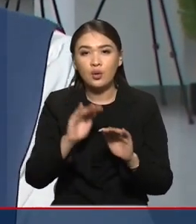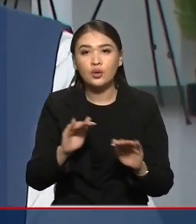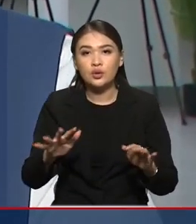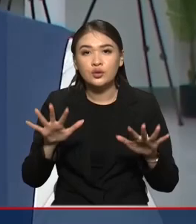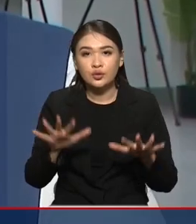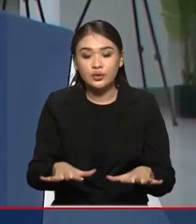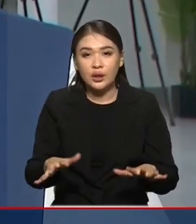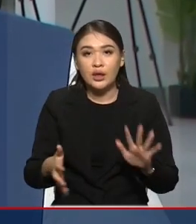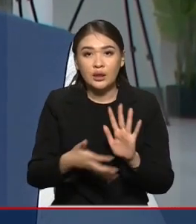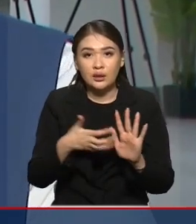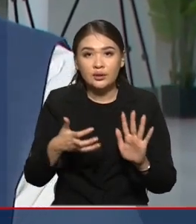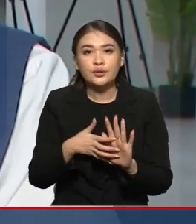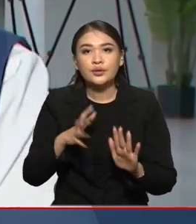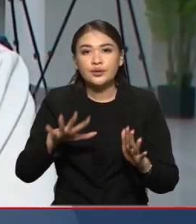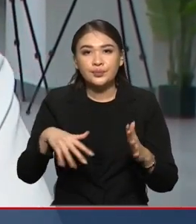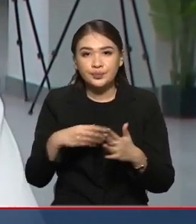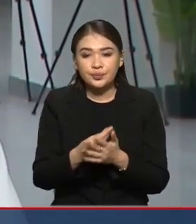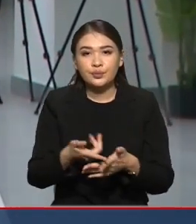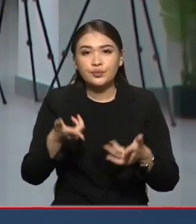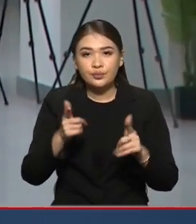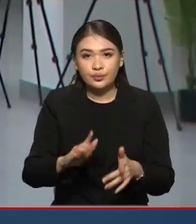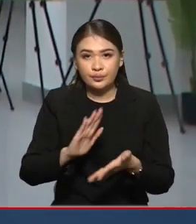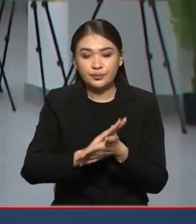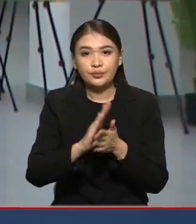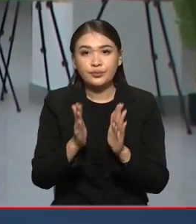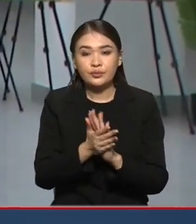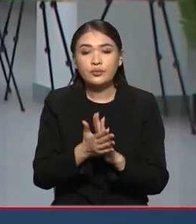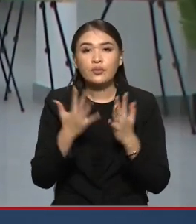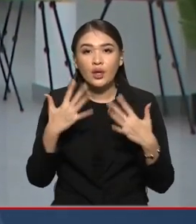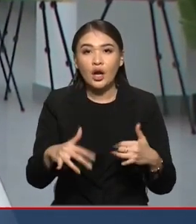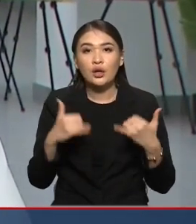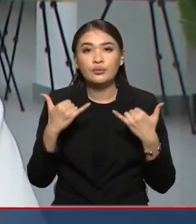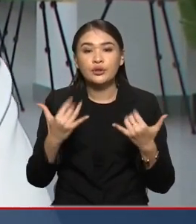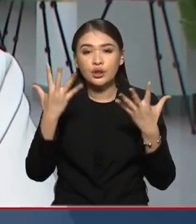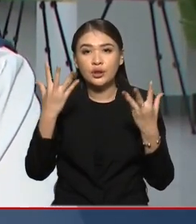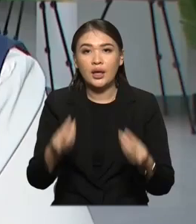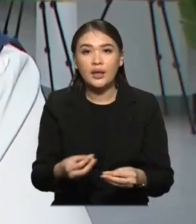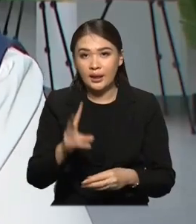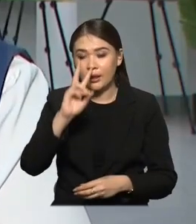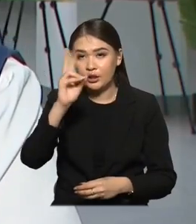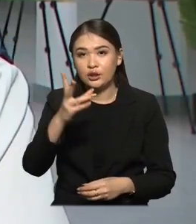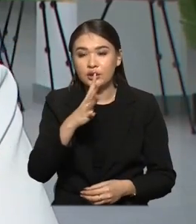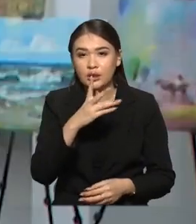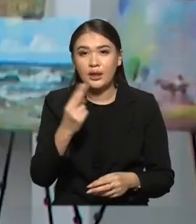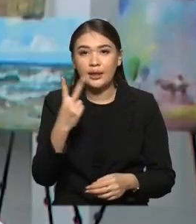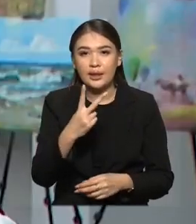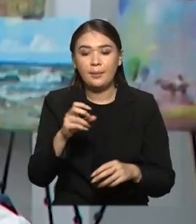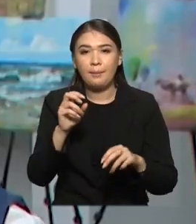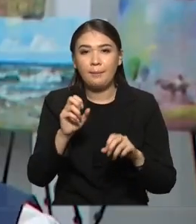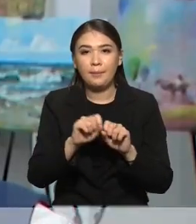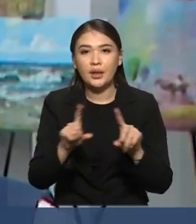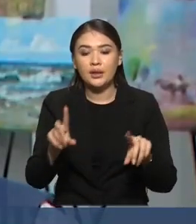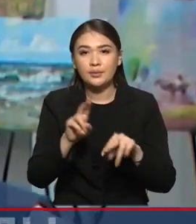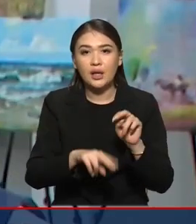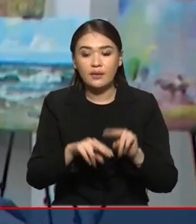болғандықтан қаржы орталығымен келісім шартқа отырып, бүгінгі таңда екі жылдың ішінде екі мектеп салып отырмыз. Бұл